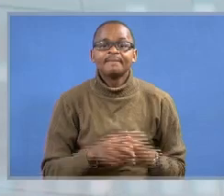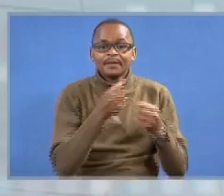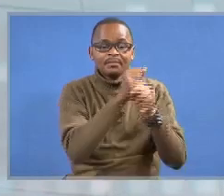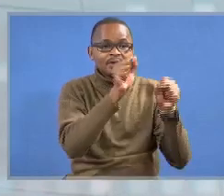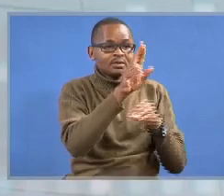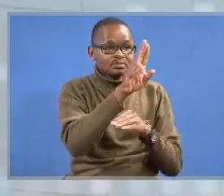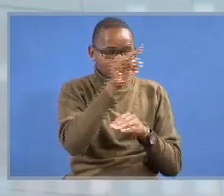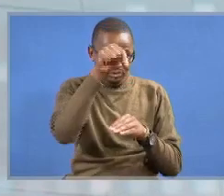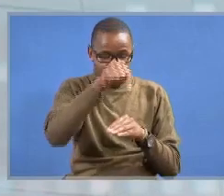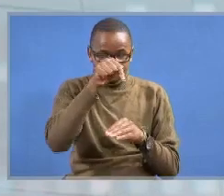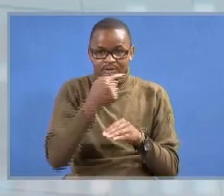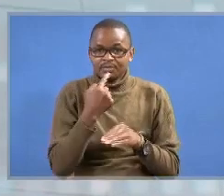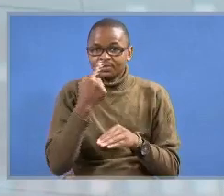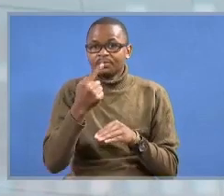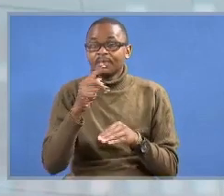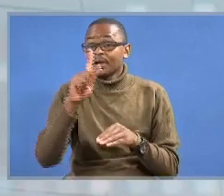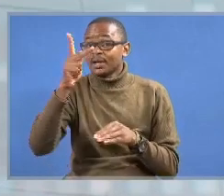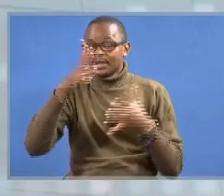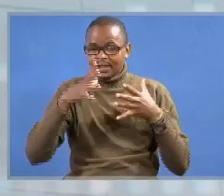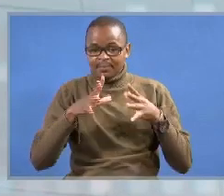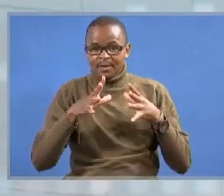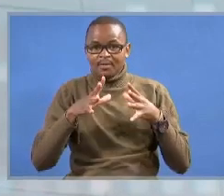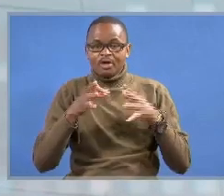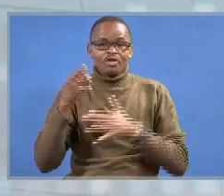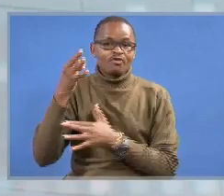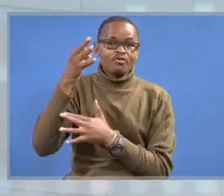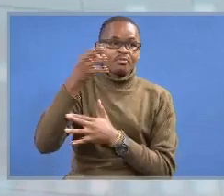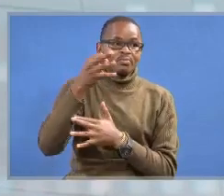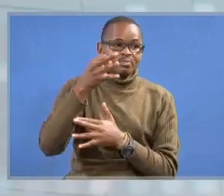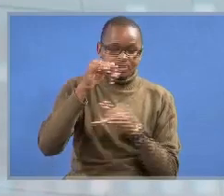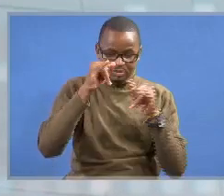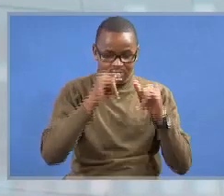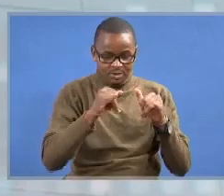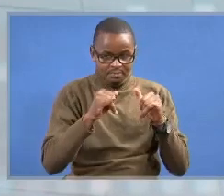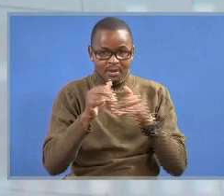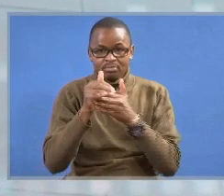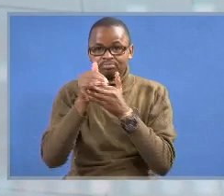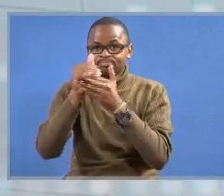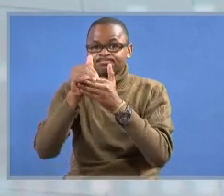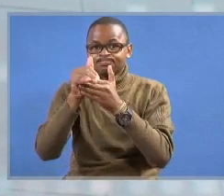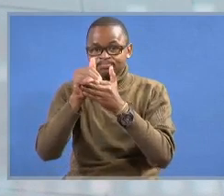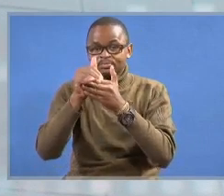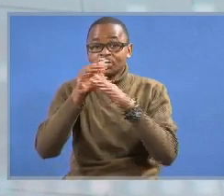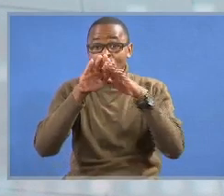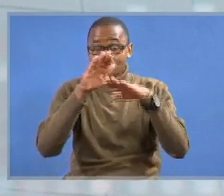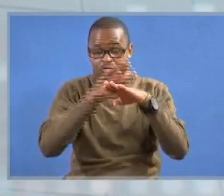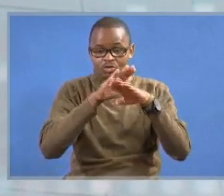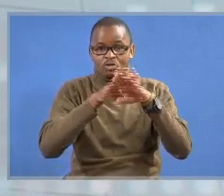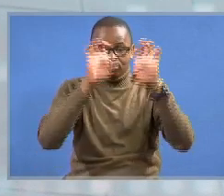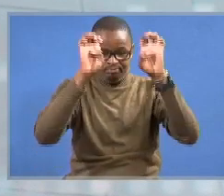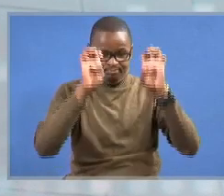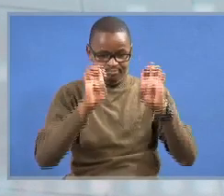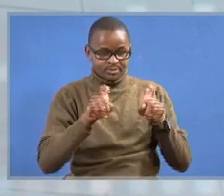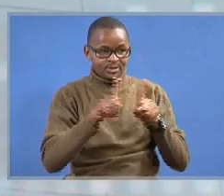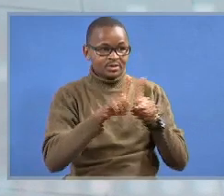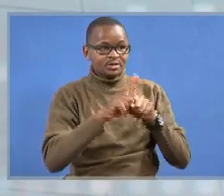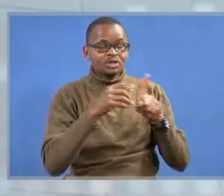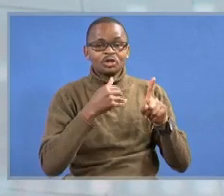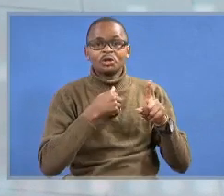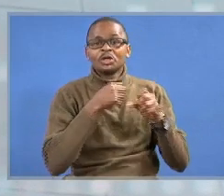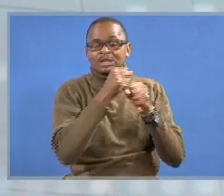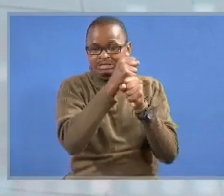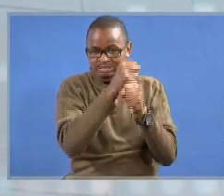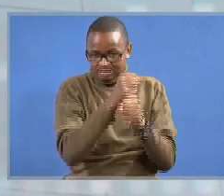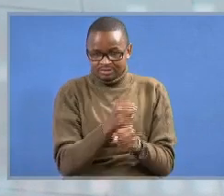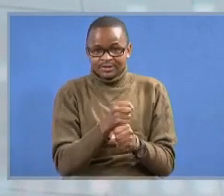Rais Uhuru Kenyatta hivi leo amesema kuwa wakenya kwa siku za usoni wataishi na kuongozwa na maadili ya kuwa wazalendo, kutia bidii na kujitolea,